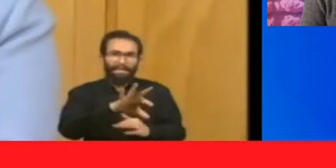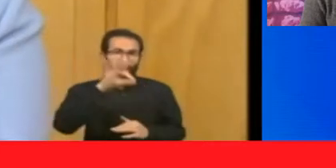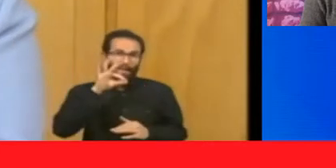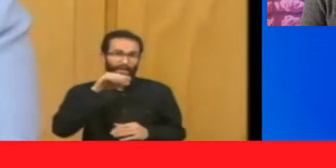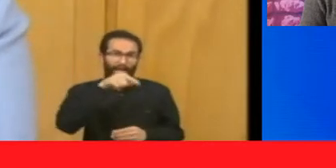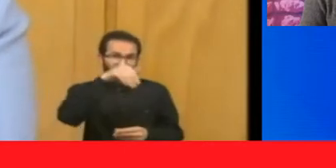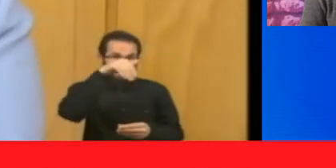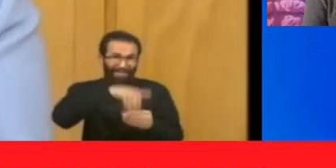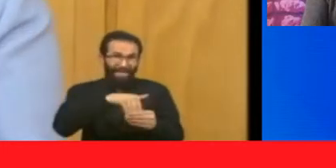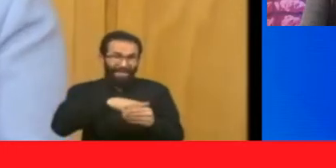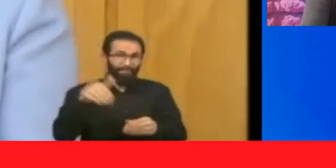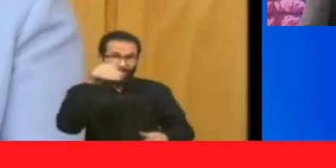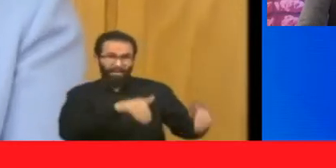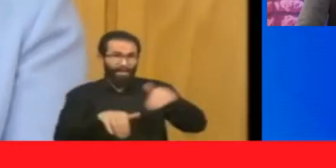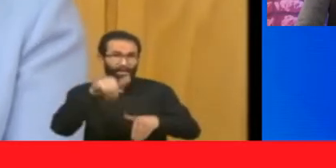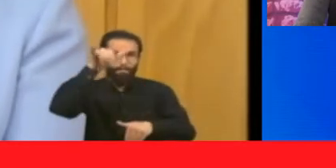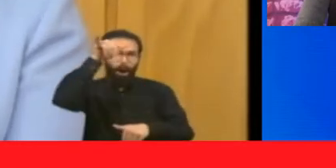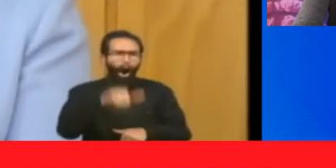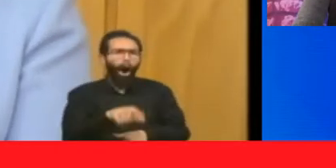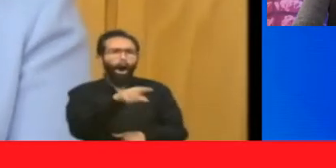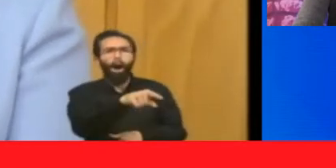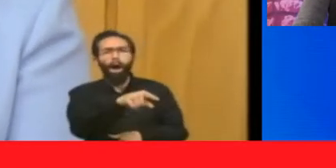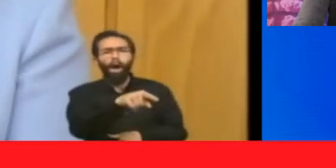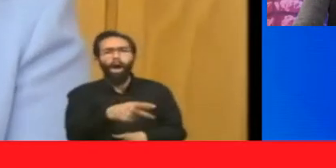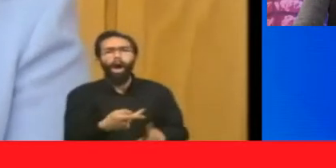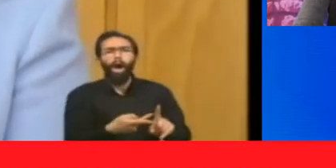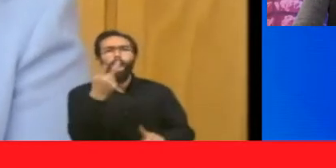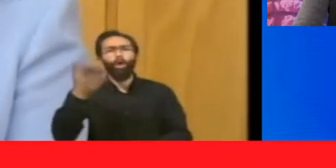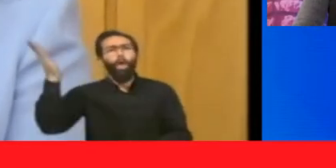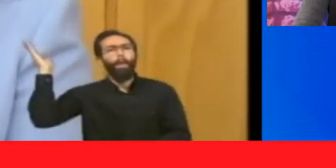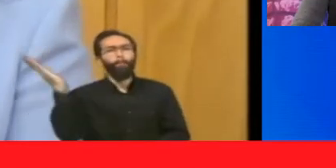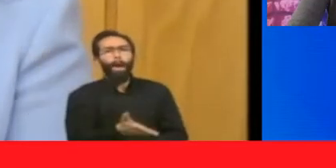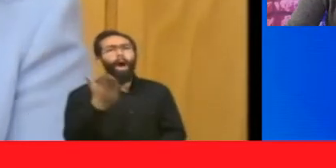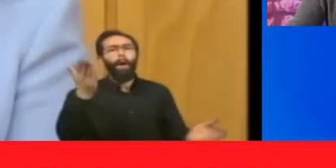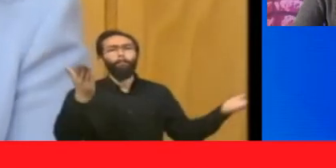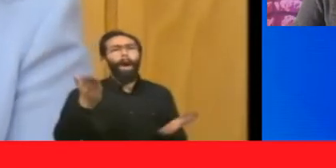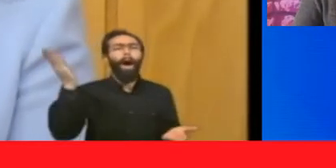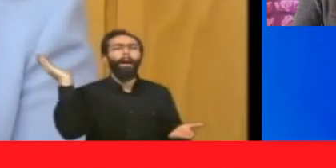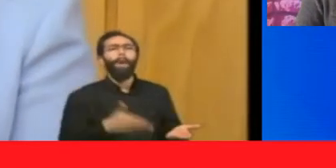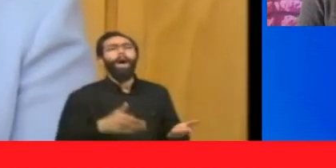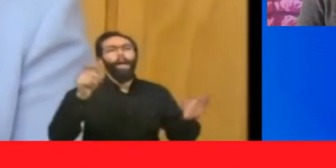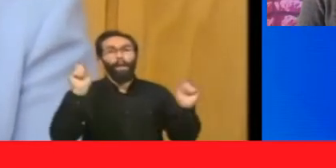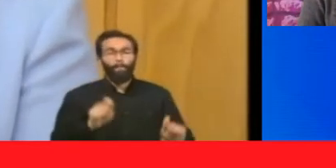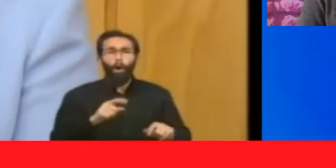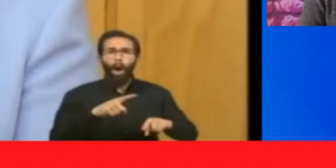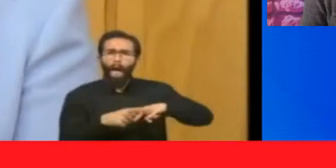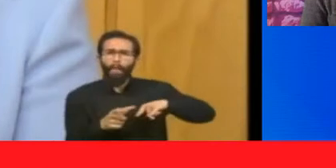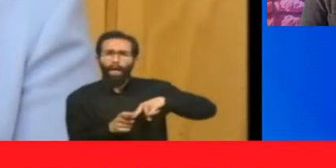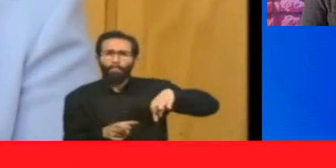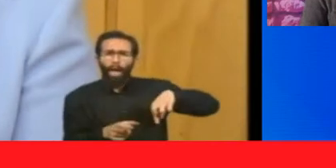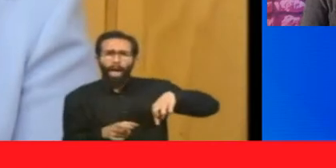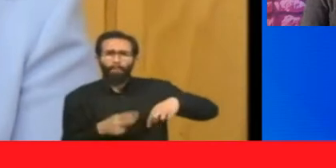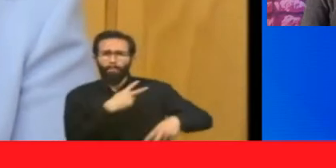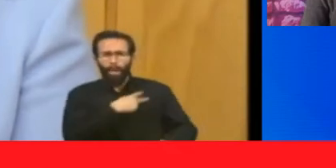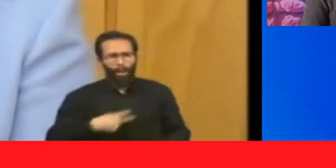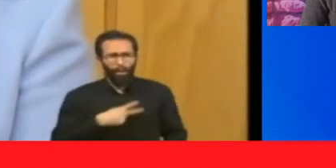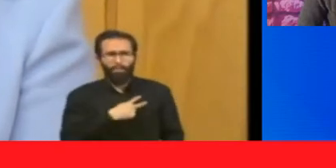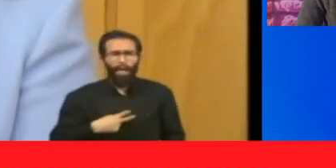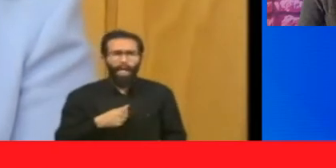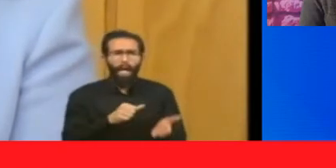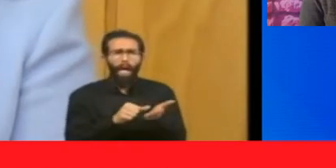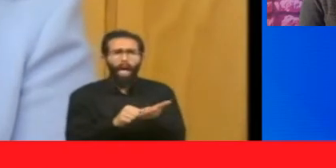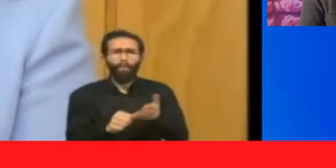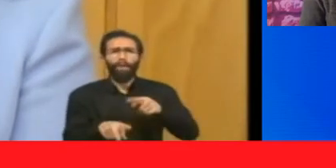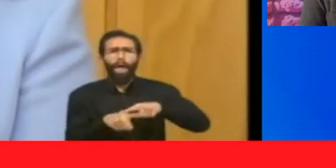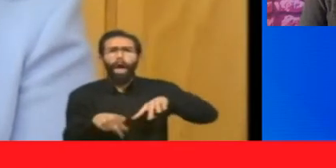Milyonlarca Kürt'ün iradesini yok sayarak HDP belediyelerini gasp ettiler ve bunun da